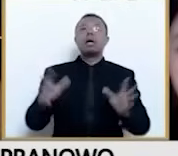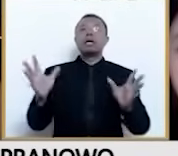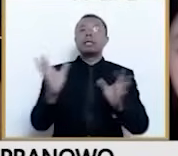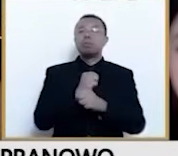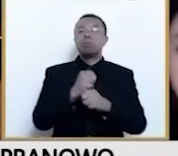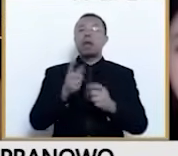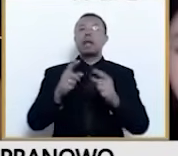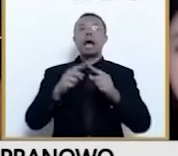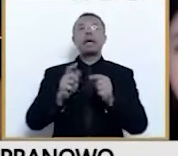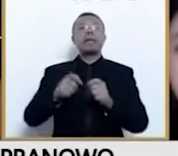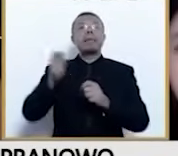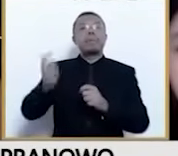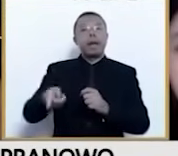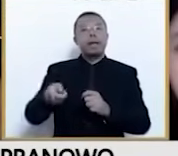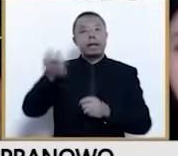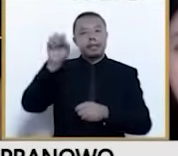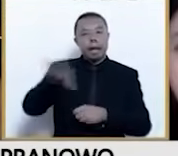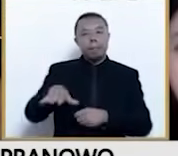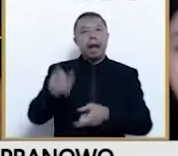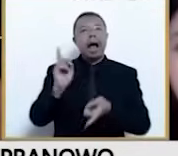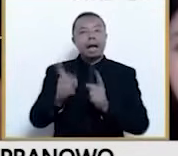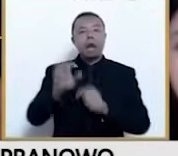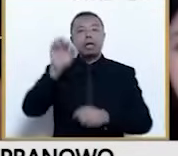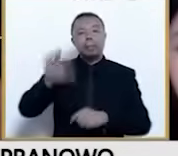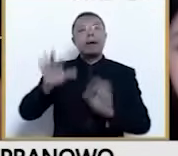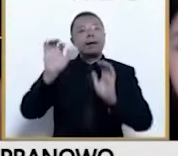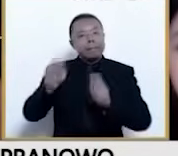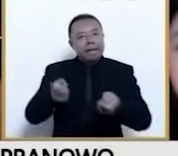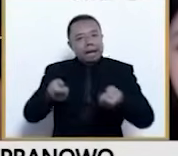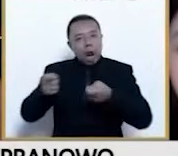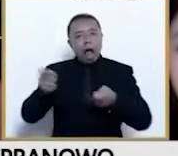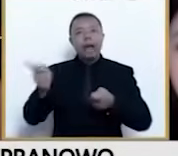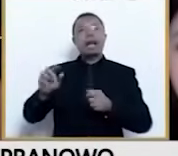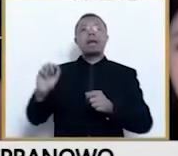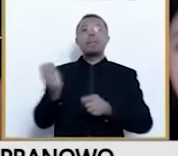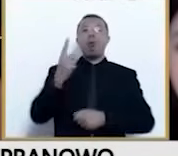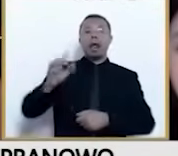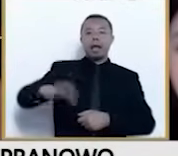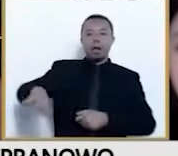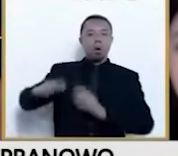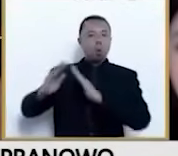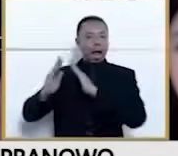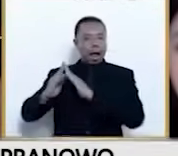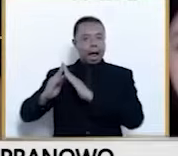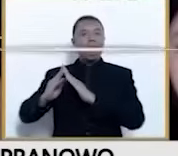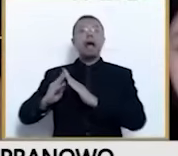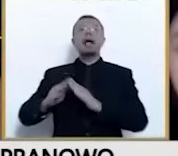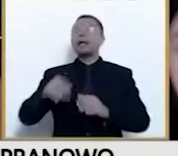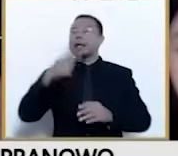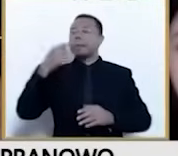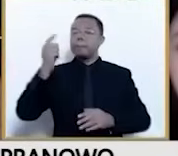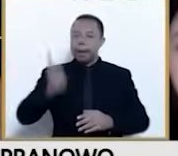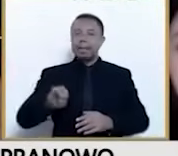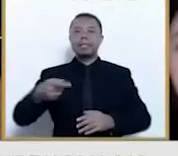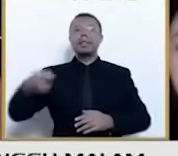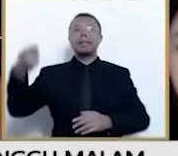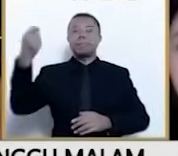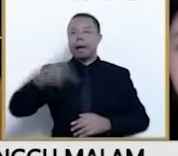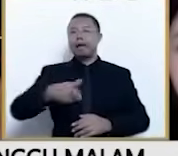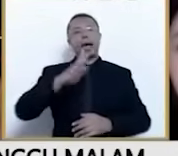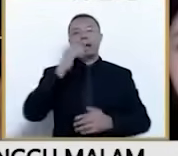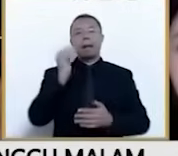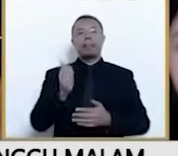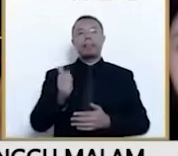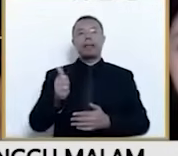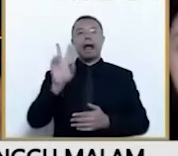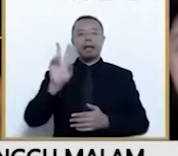ini, apabila sampah bisa dikelola dari rumah, insya Allah redistribusi sampah tidak